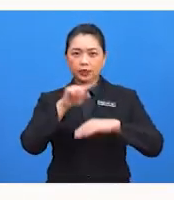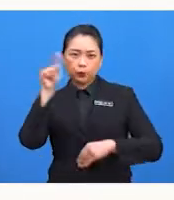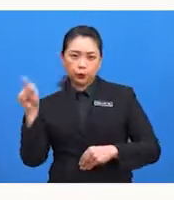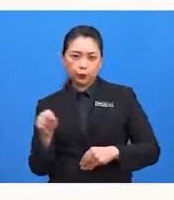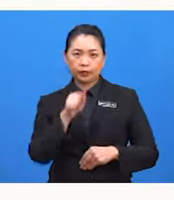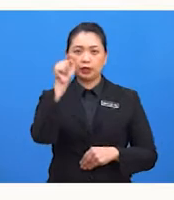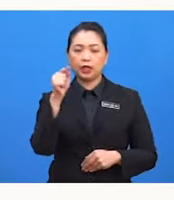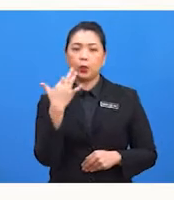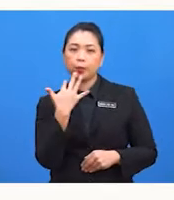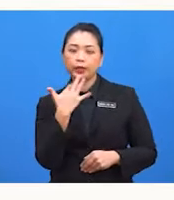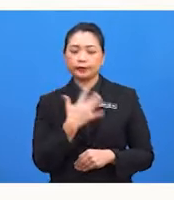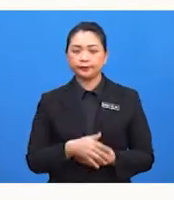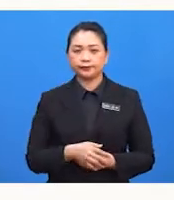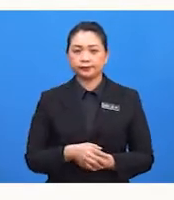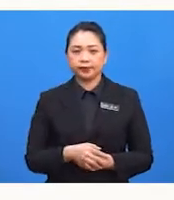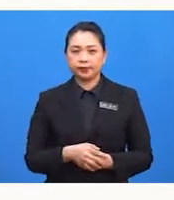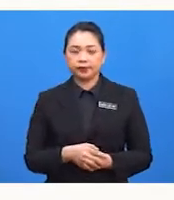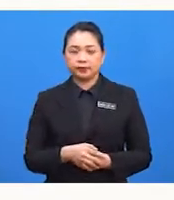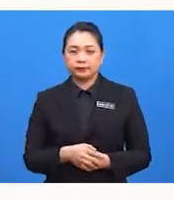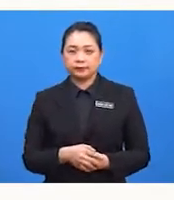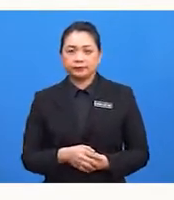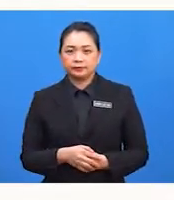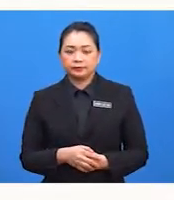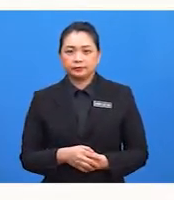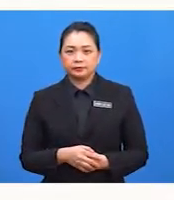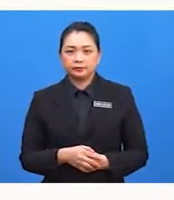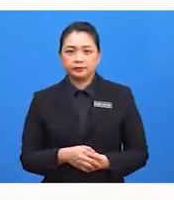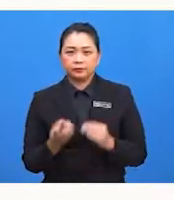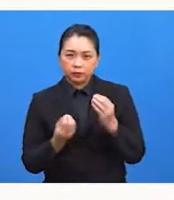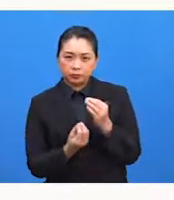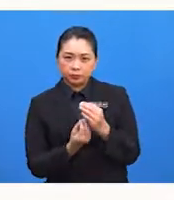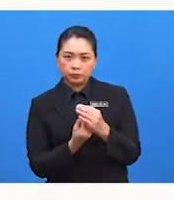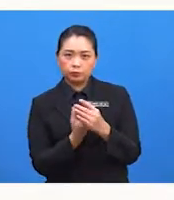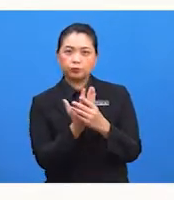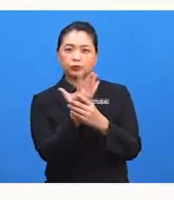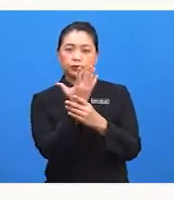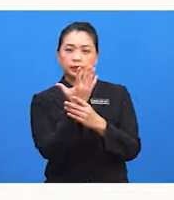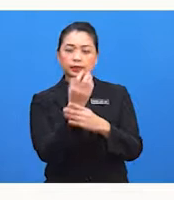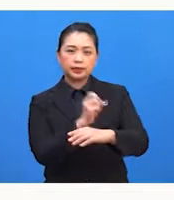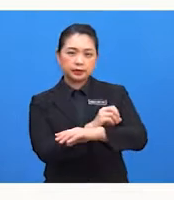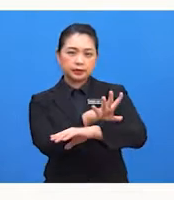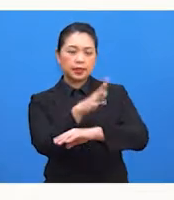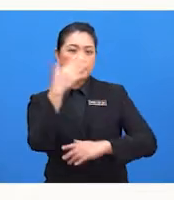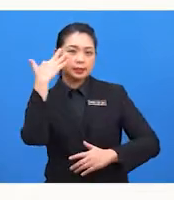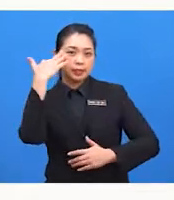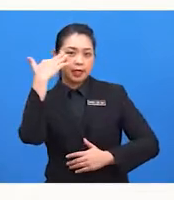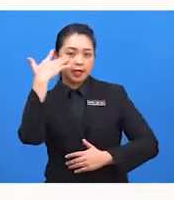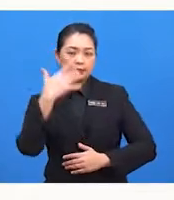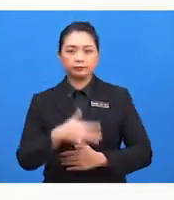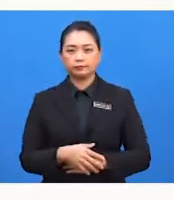Ia juga menimbulkan kesan kesegaran, kelembutan, kedamaian